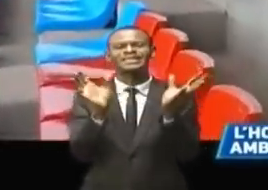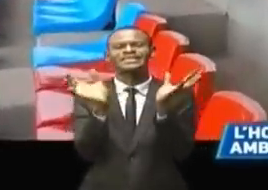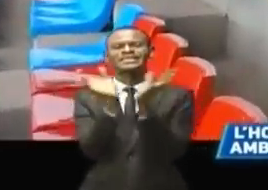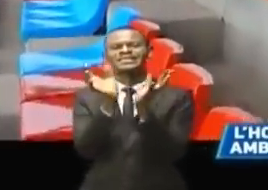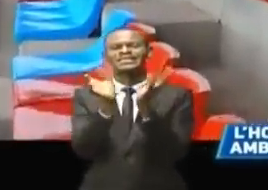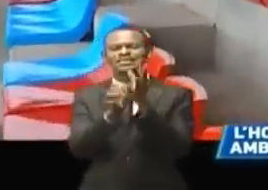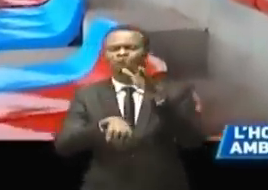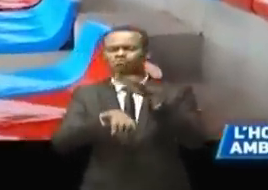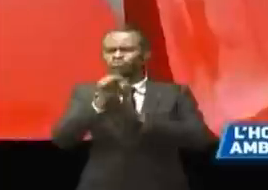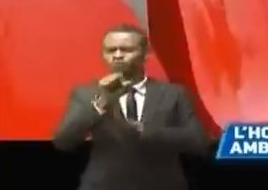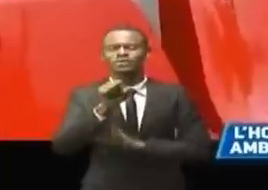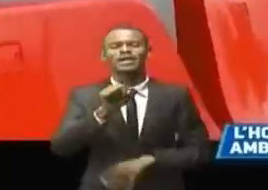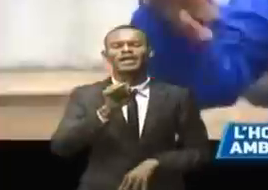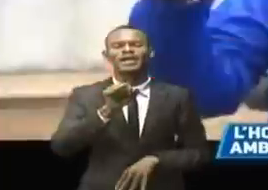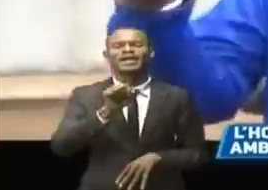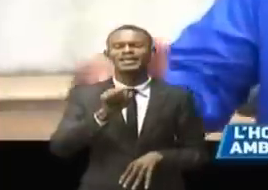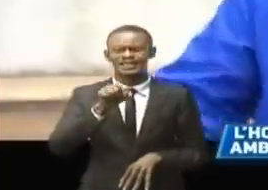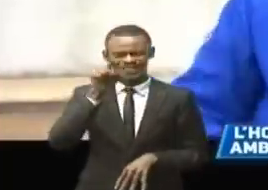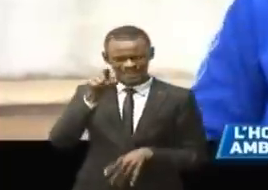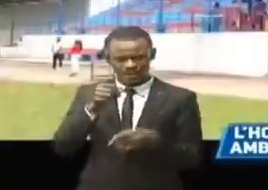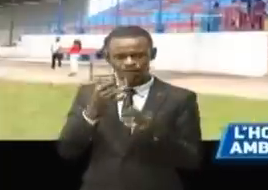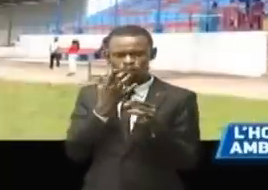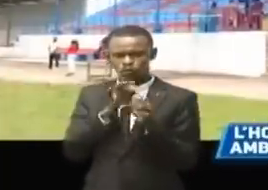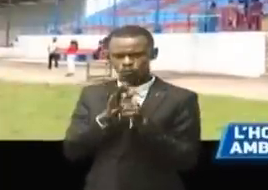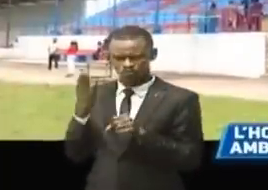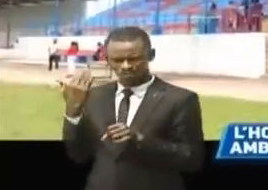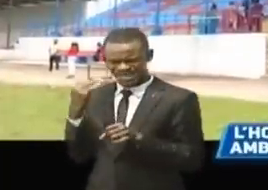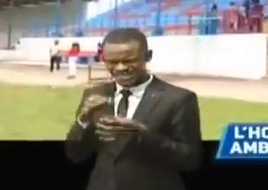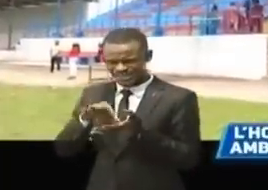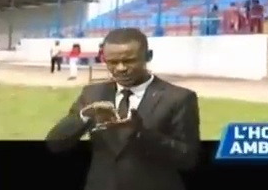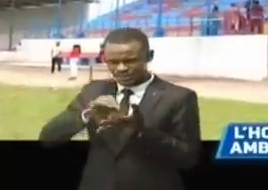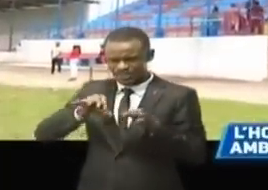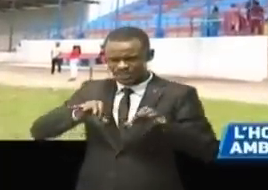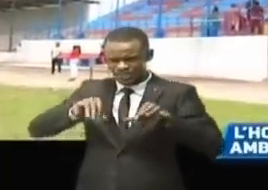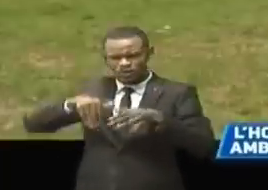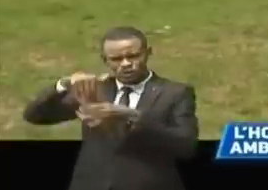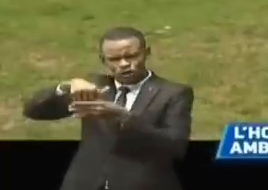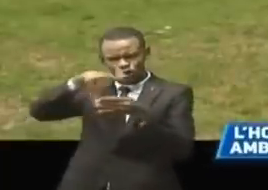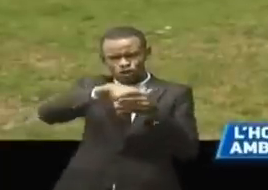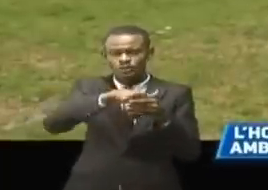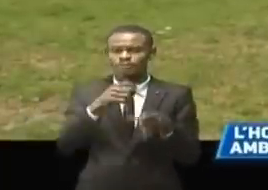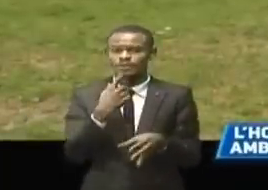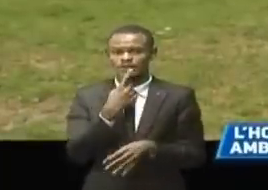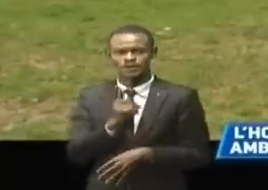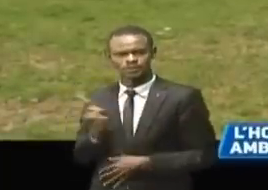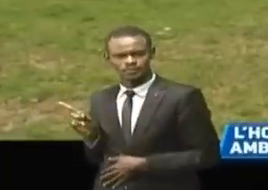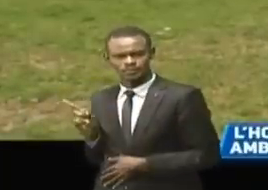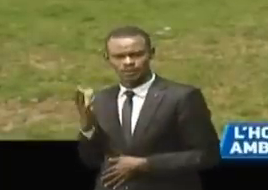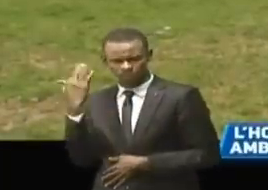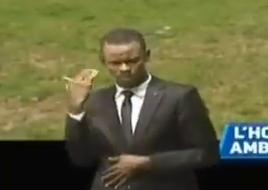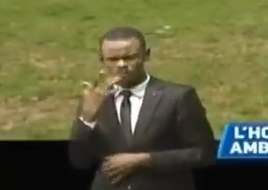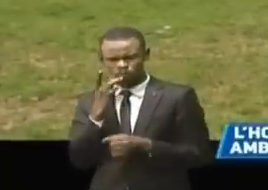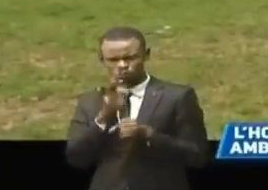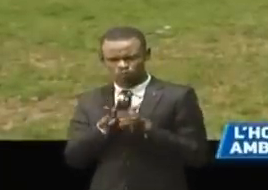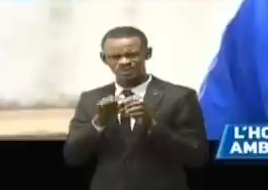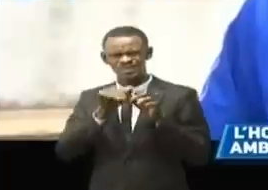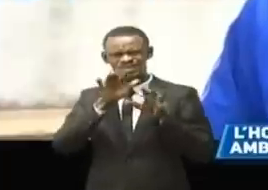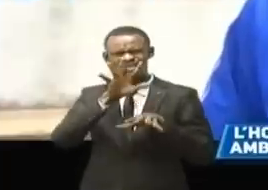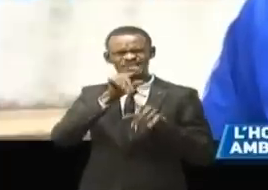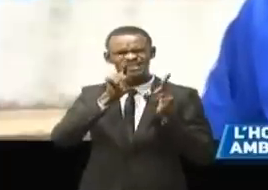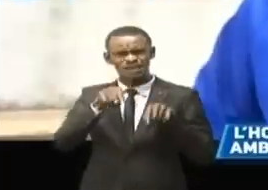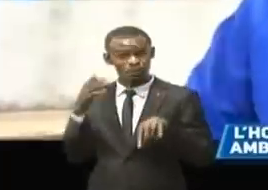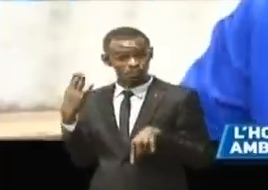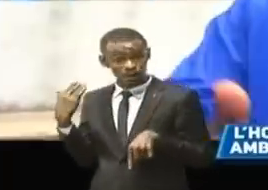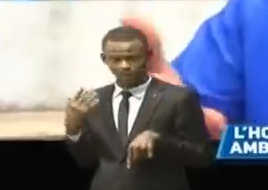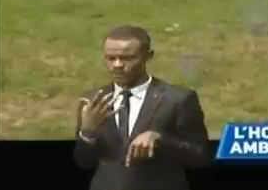pelouse synthétique. J'avais fait promesse à mes électeurs il y a 5 ans, je crois qu'aujourd'hui on va concrétiser ces projets et avant